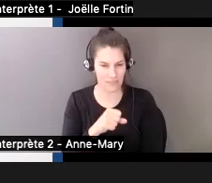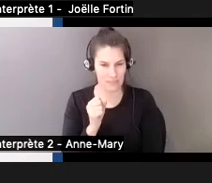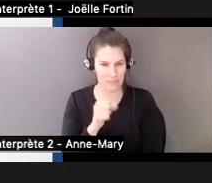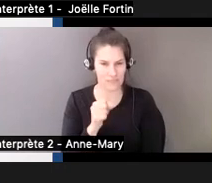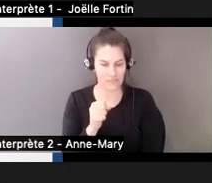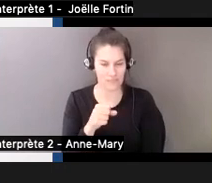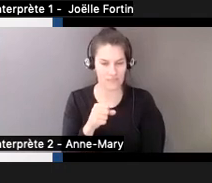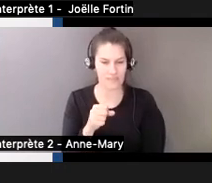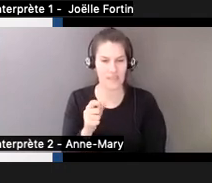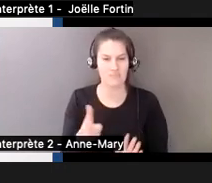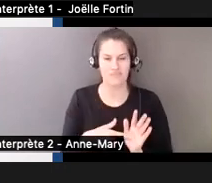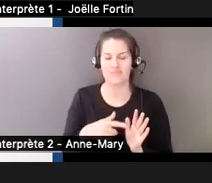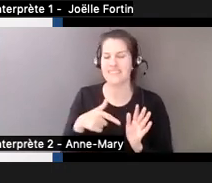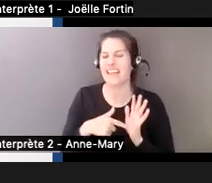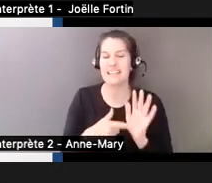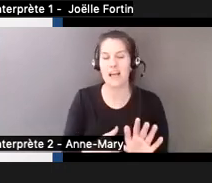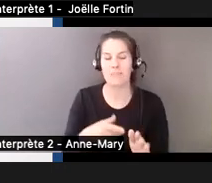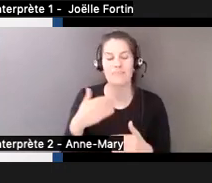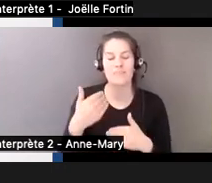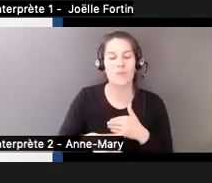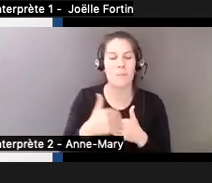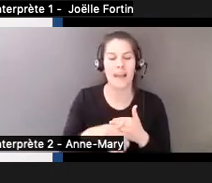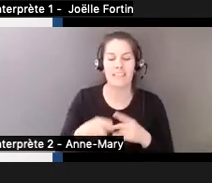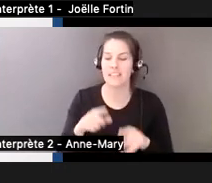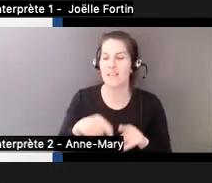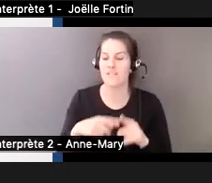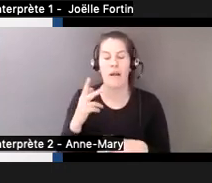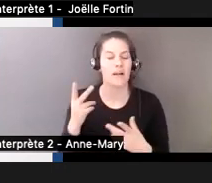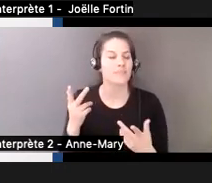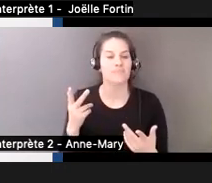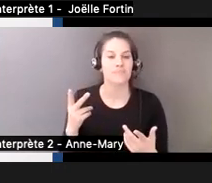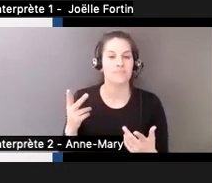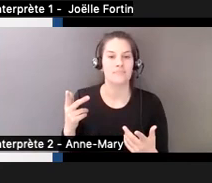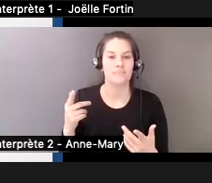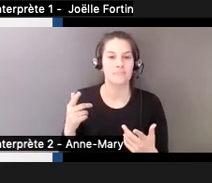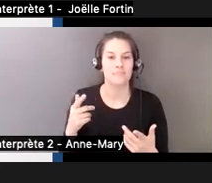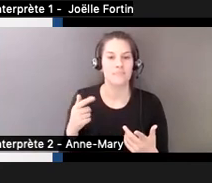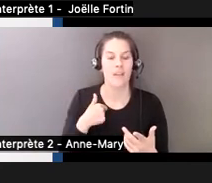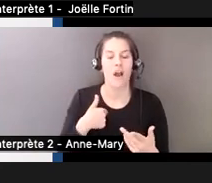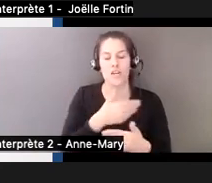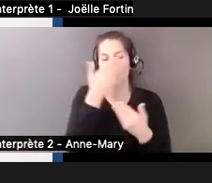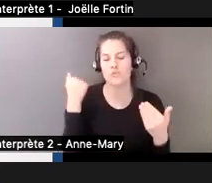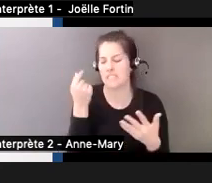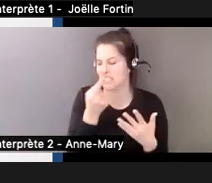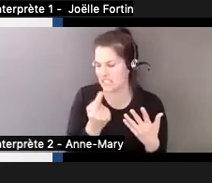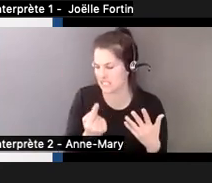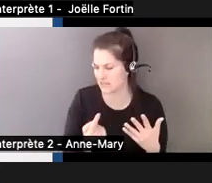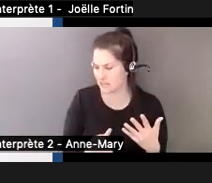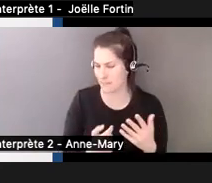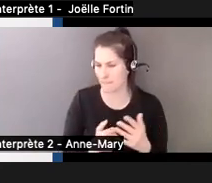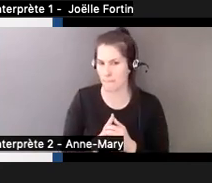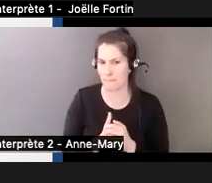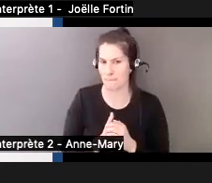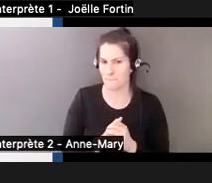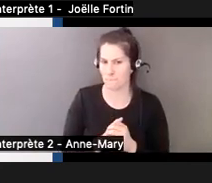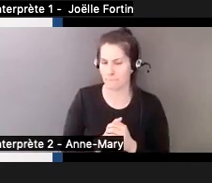encore à l'exemple du pain. Souvent, les gens me disent « Ah, j'oublie des choses, j'oublie des choses et je